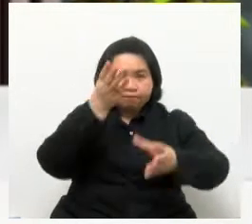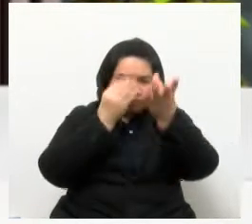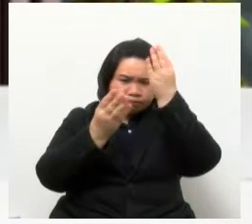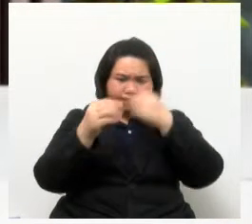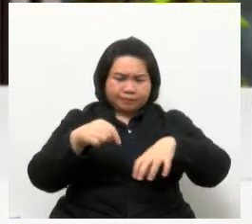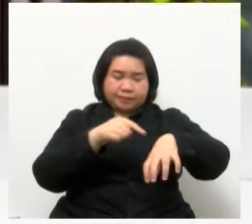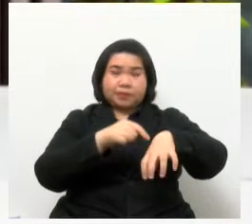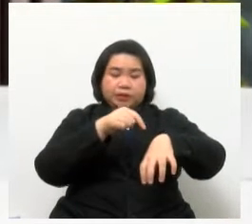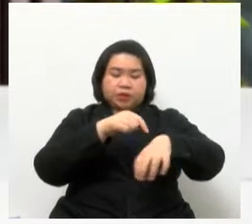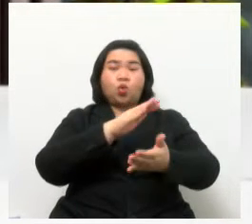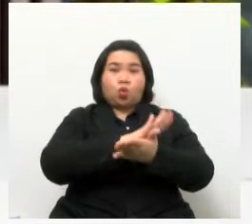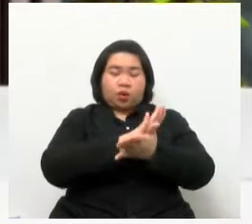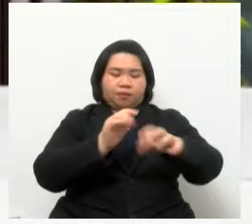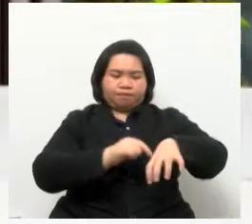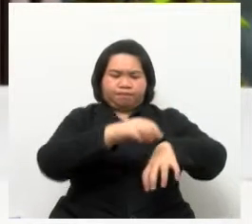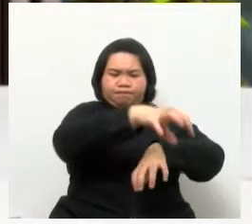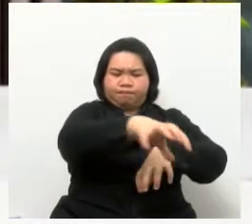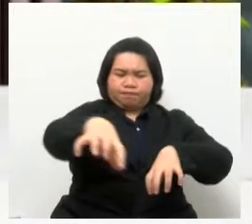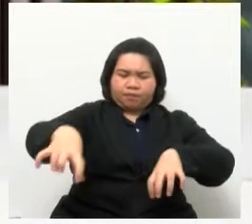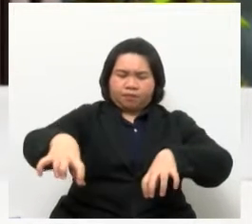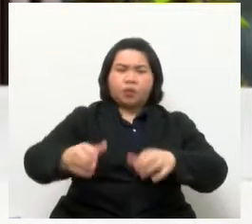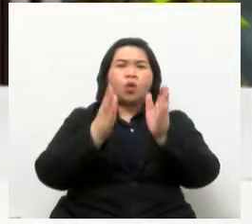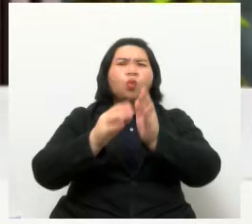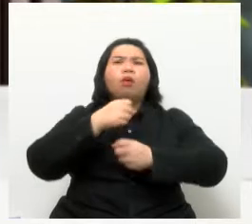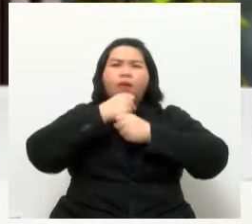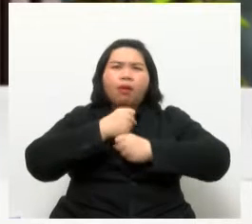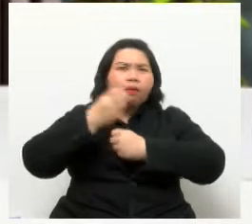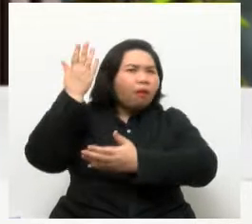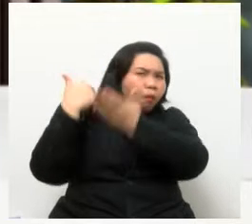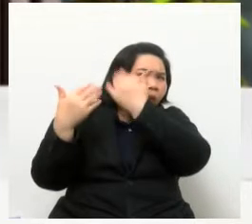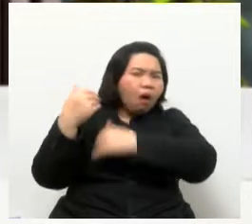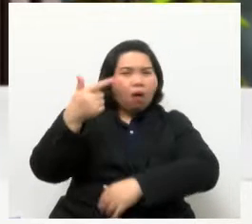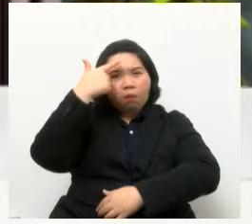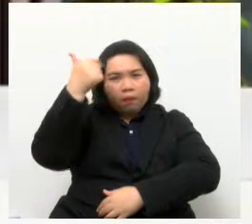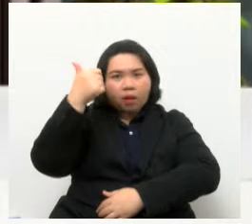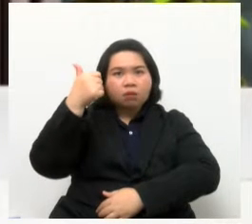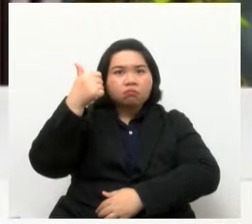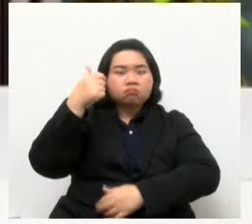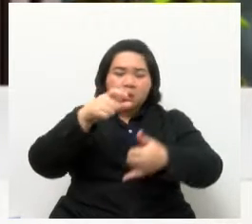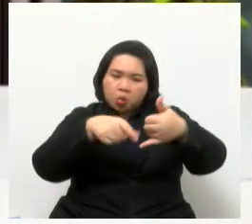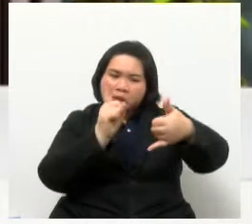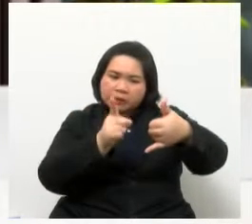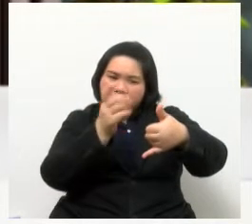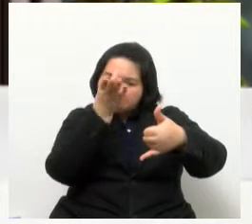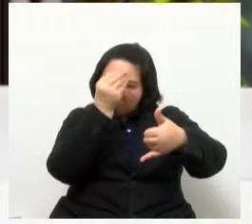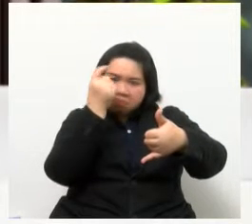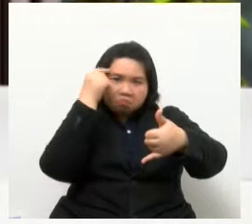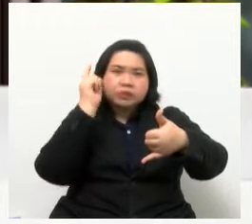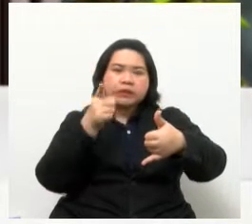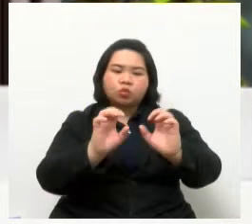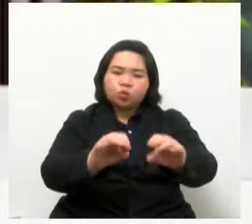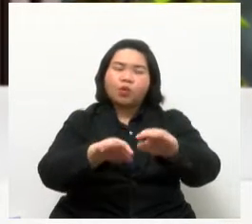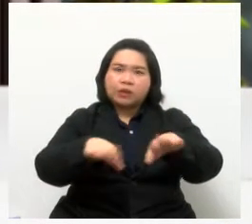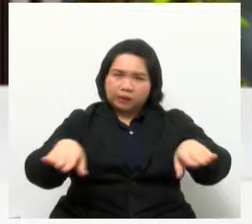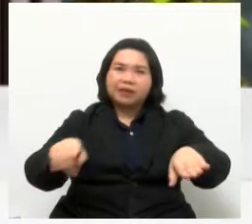ใกล้โรงเรียนที่มีปราชชุมชนปราชชาวบ้านจากผู้รู้จริงมาเป็นวิทยากรให้ความรู้กับนักเรียนซึ่งเป็นตัวก